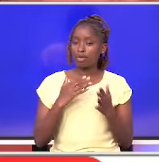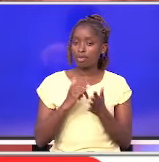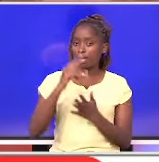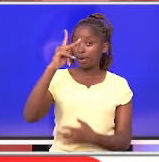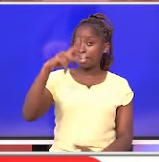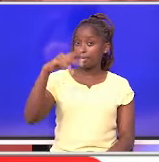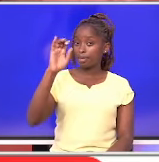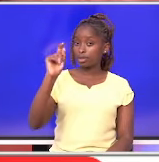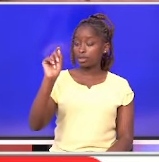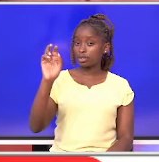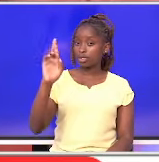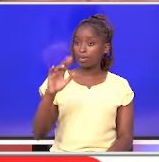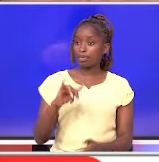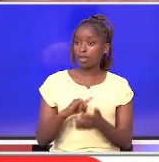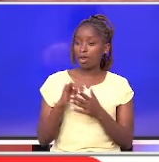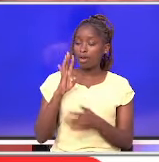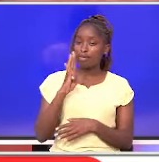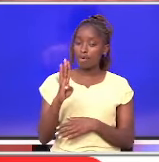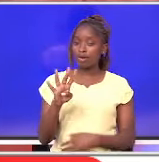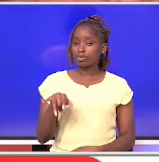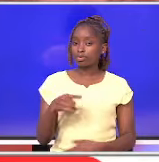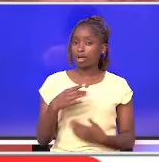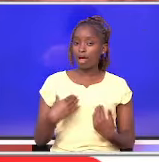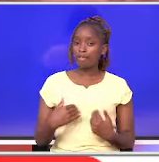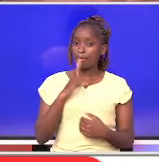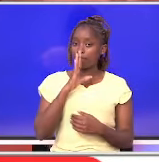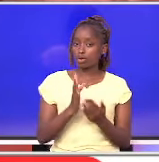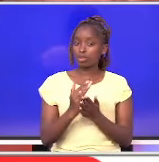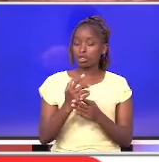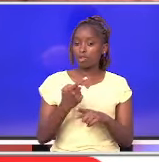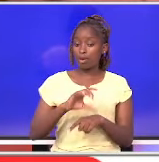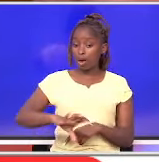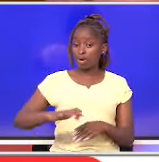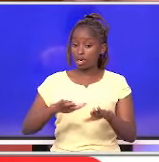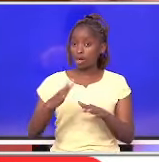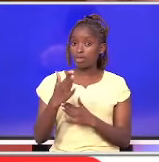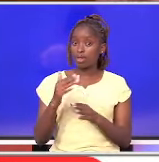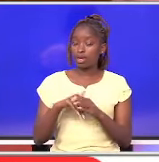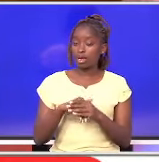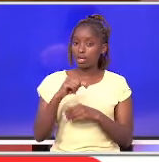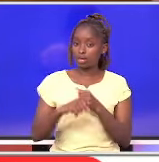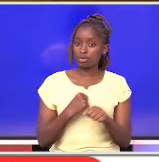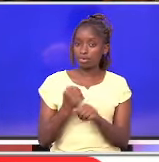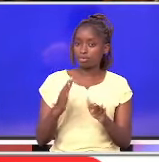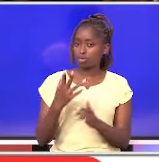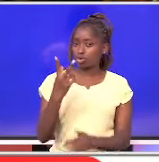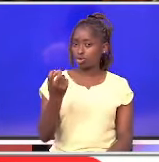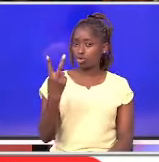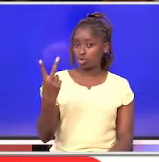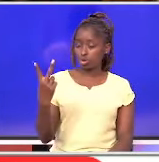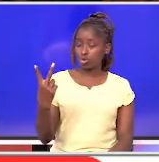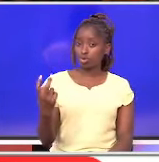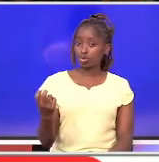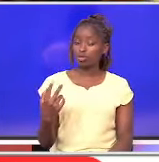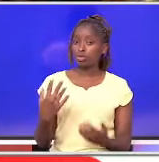kwamba 1400 zilitolewa kutoka katika akaunti hiyo mnamo Agosti 3 mwaka 2022 ili